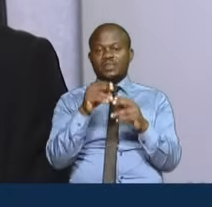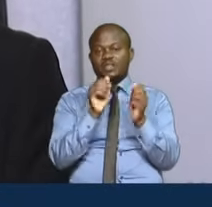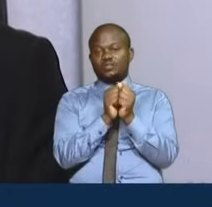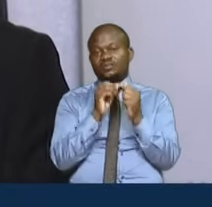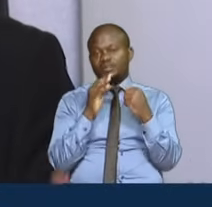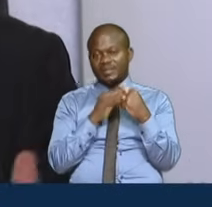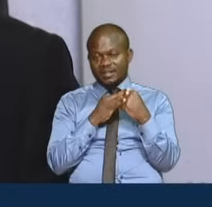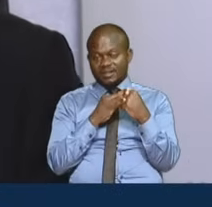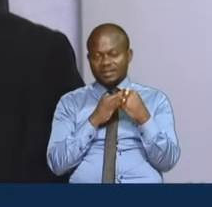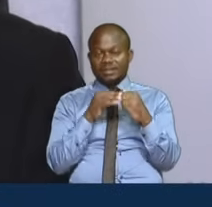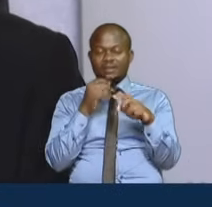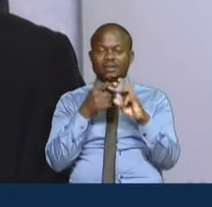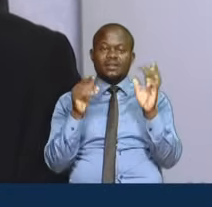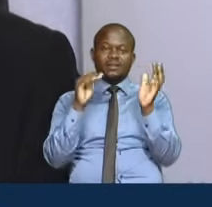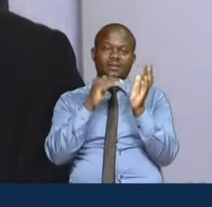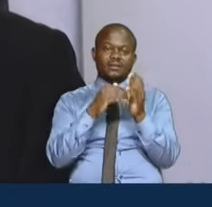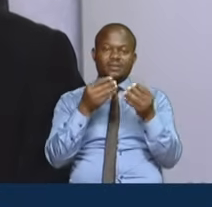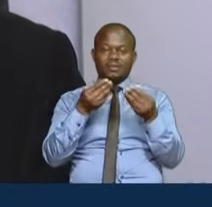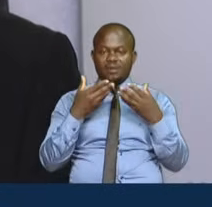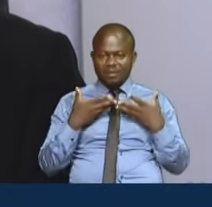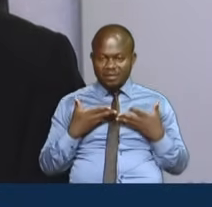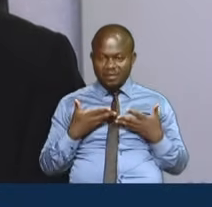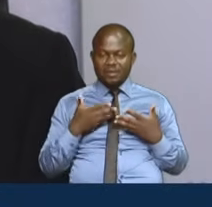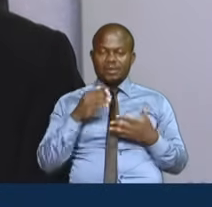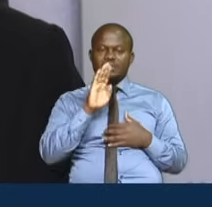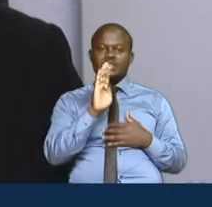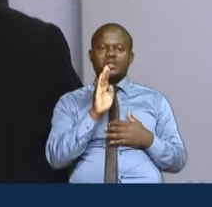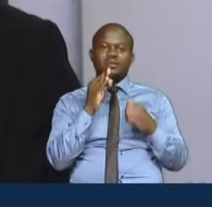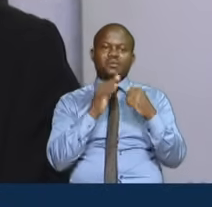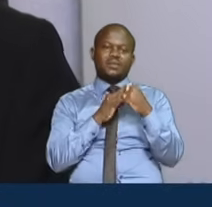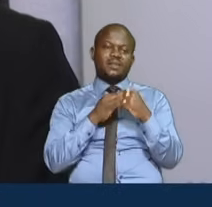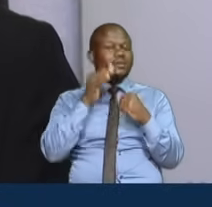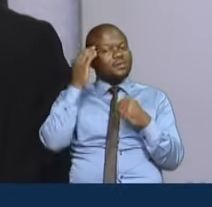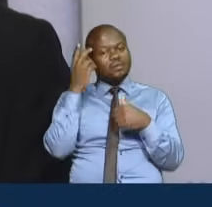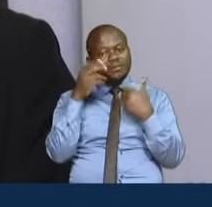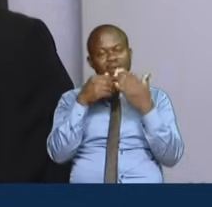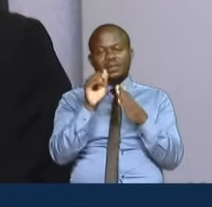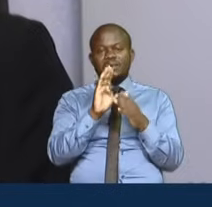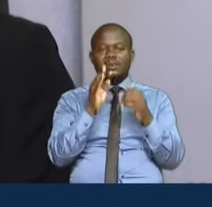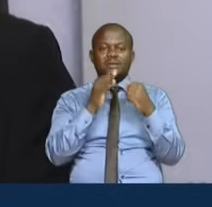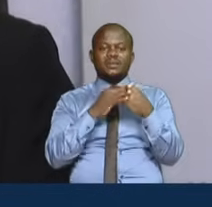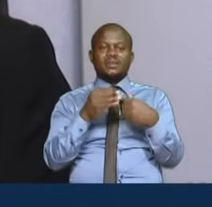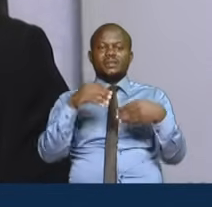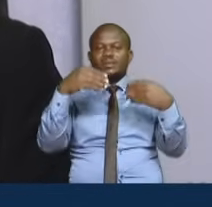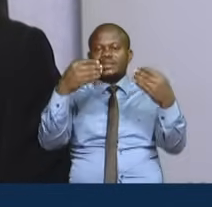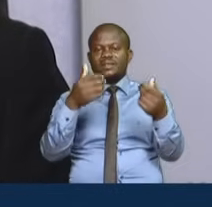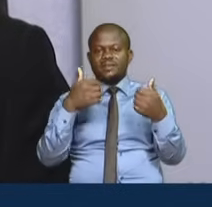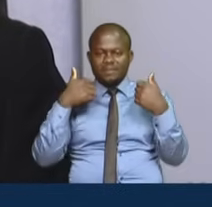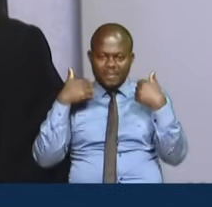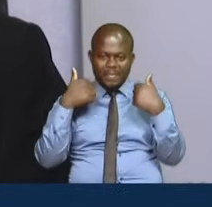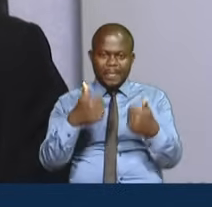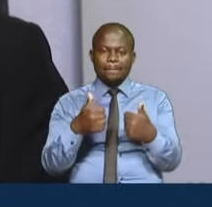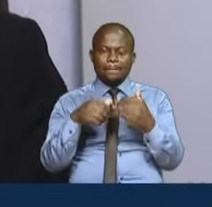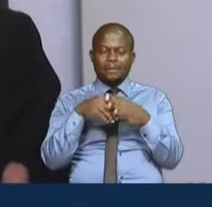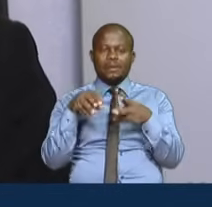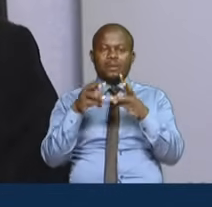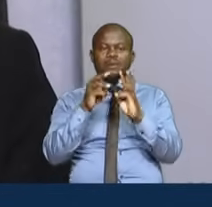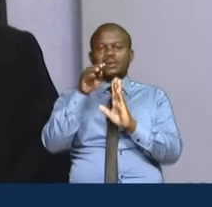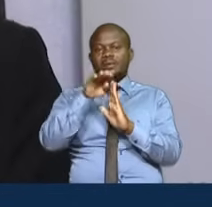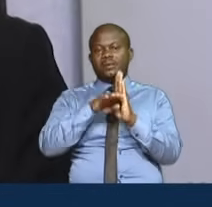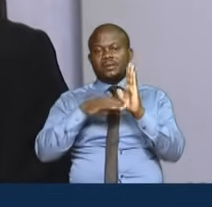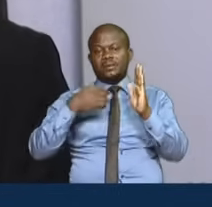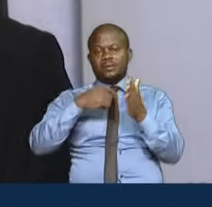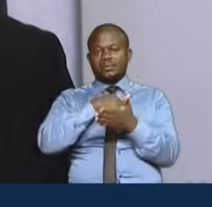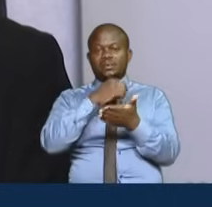18, kandi twahawe miliyari 8. Miliyari 8 turazitanga neza ku buryo muri iyo programu